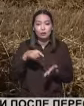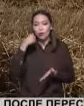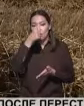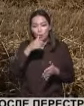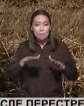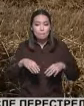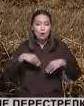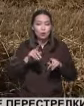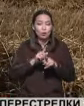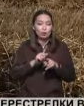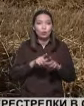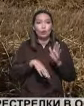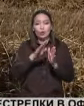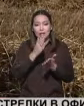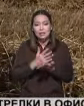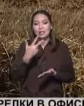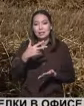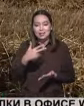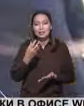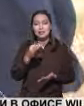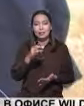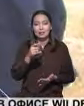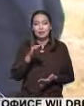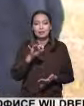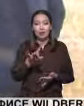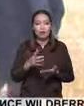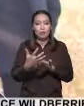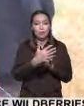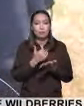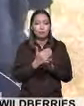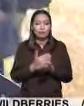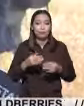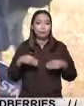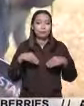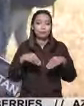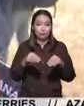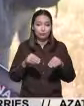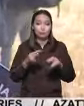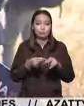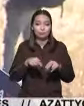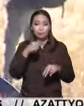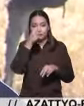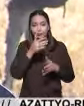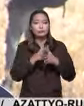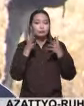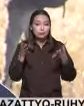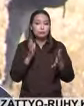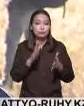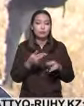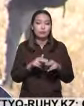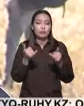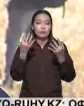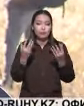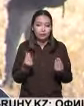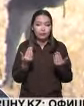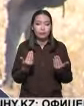угодьях высокий, местами до 30 центнеров с гектара. Ну, урожай больше 25. В этом году, вот сейчас, вот в данный момент идет 30